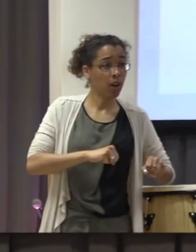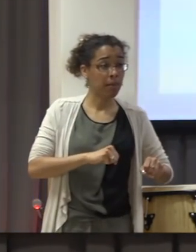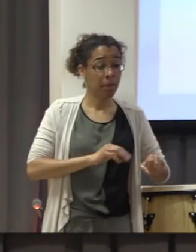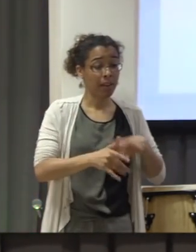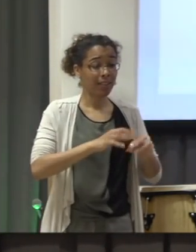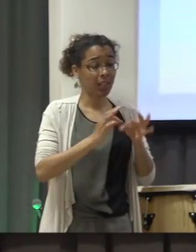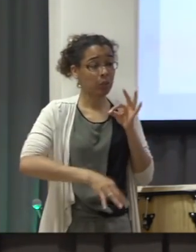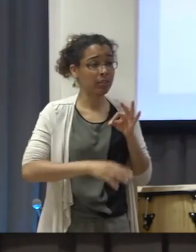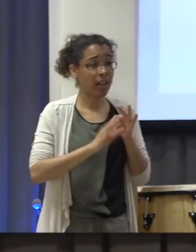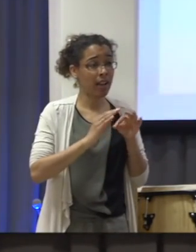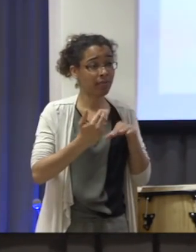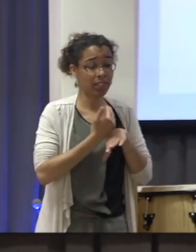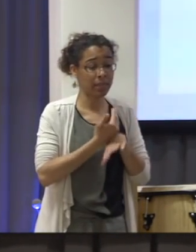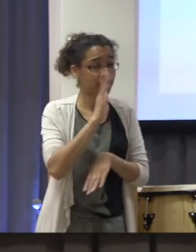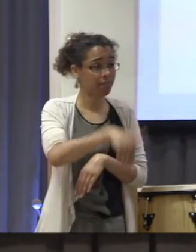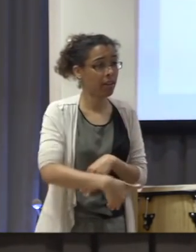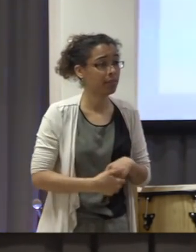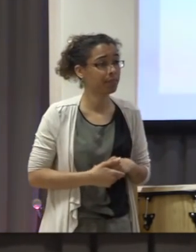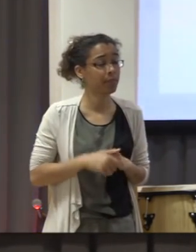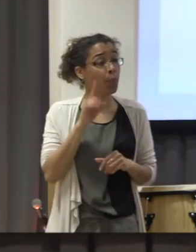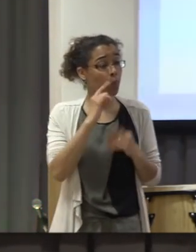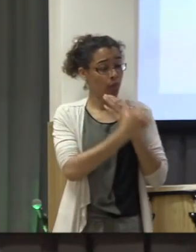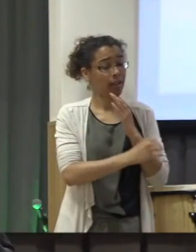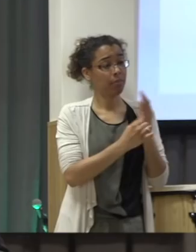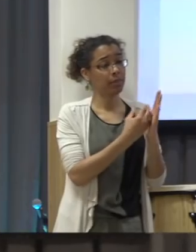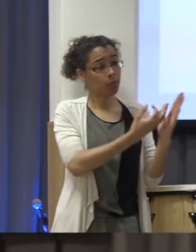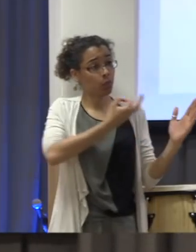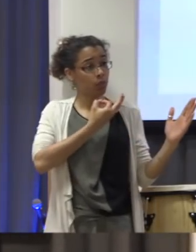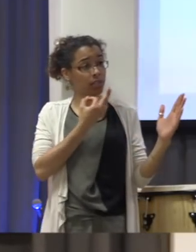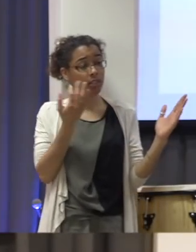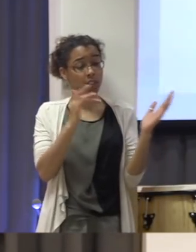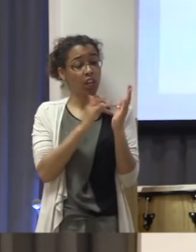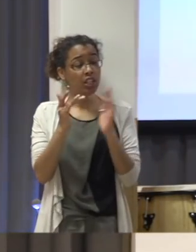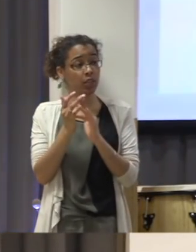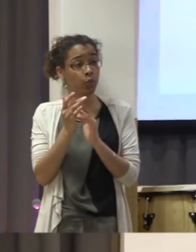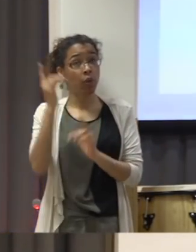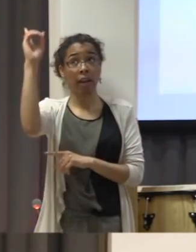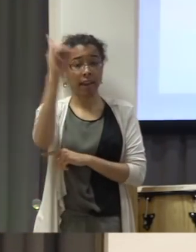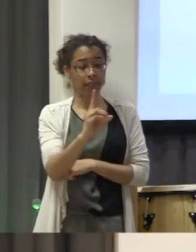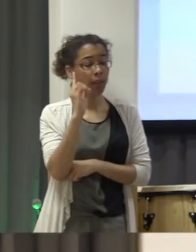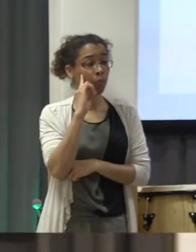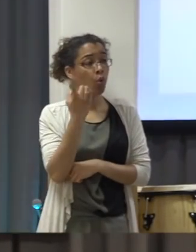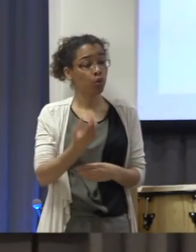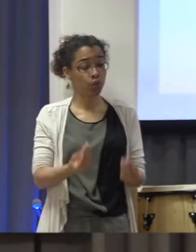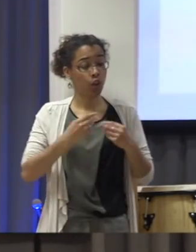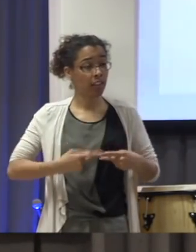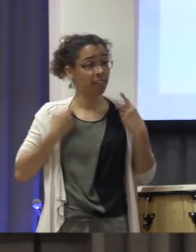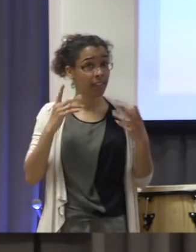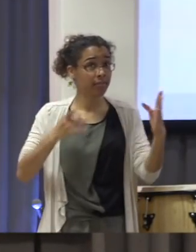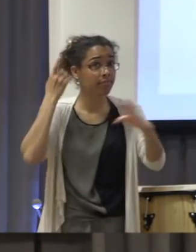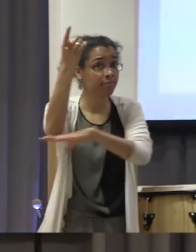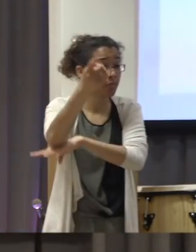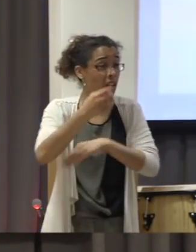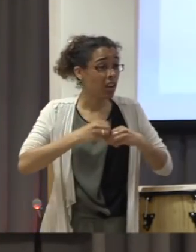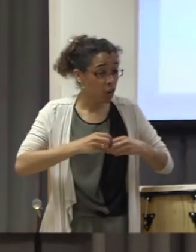mal. Parce que lui, la Bible nous dit Jésus est venu pour que nous ayons la vie en éternité, en